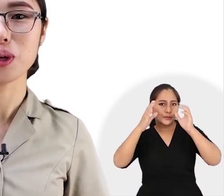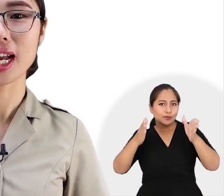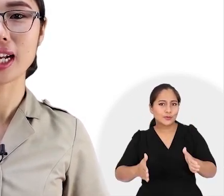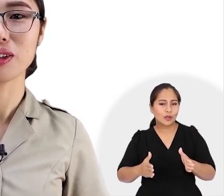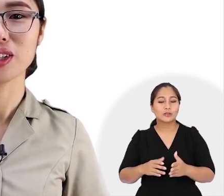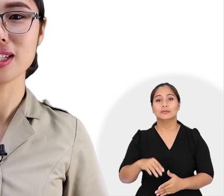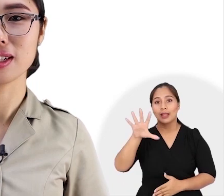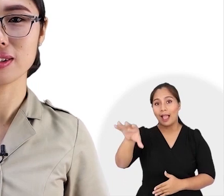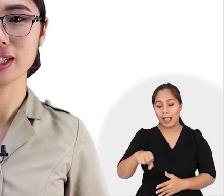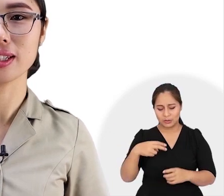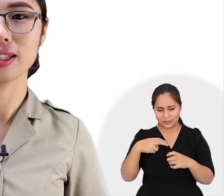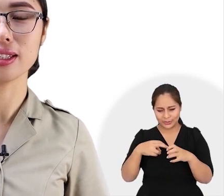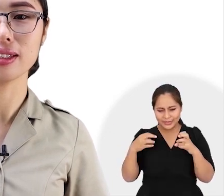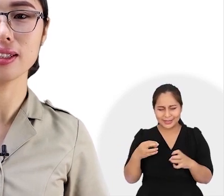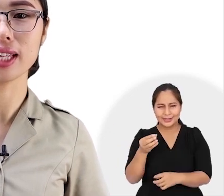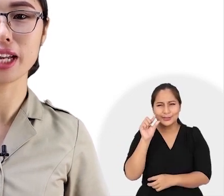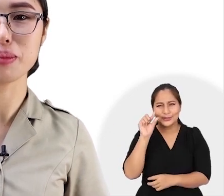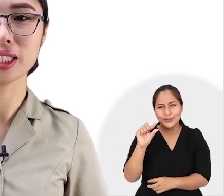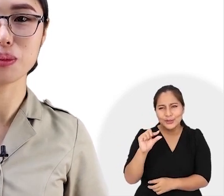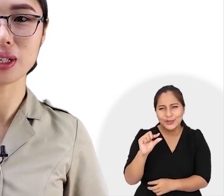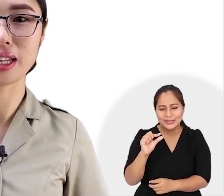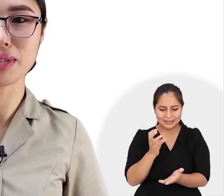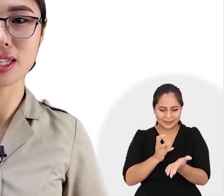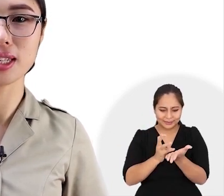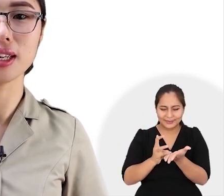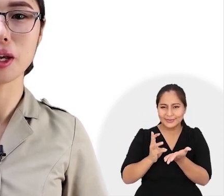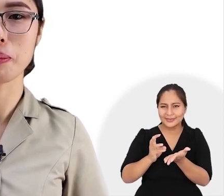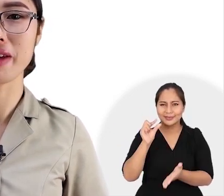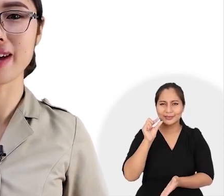ล้วให้พวกหลานเอาก้อนหินน้อยหรือแกนพืชที่พวกหล